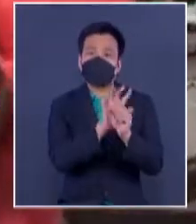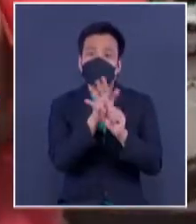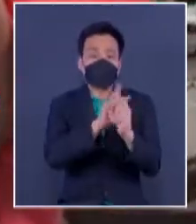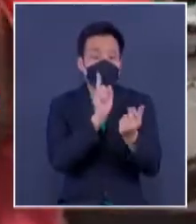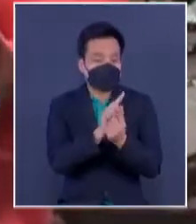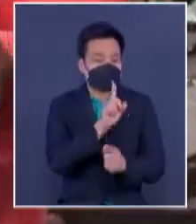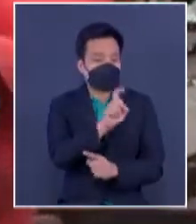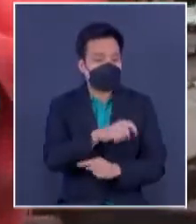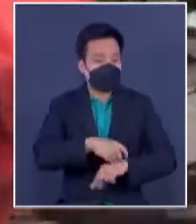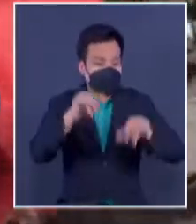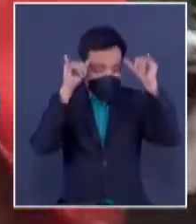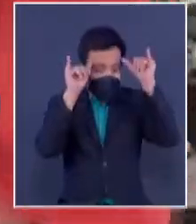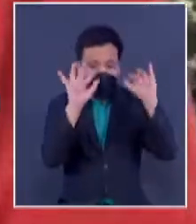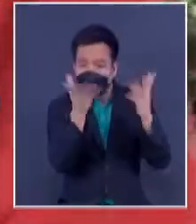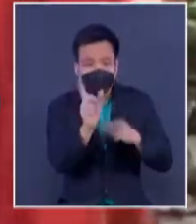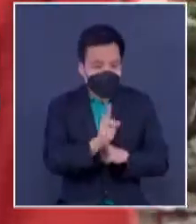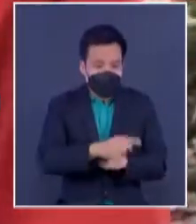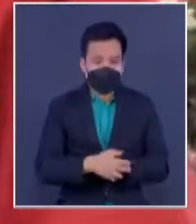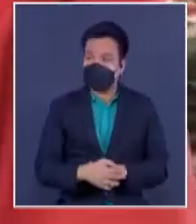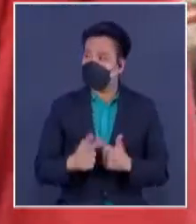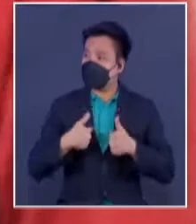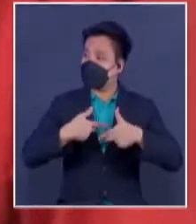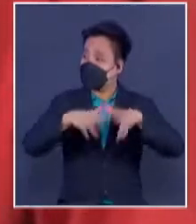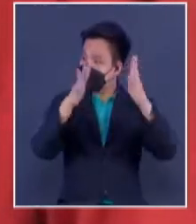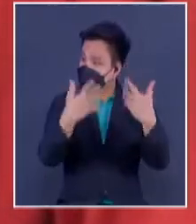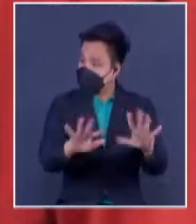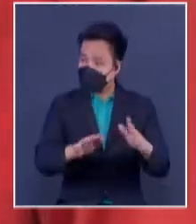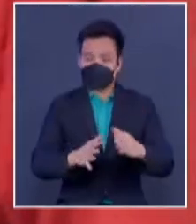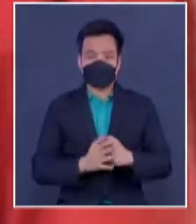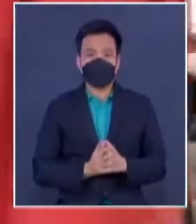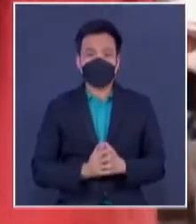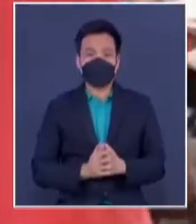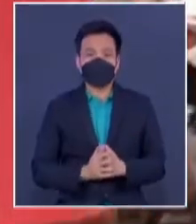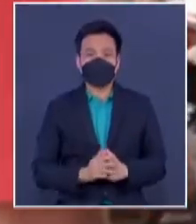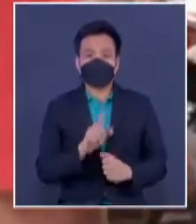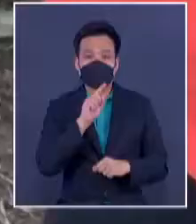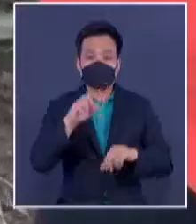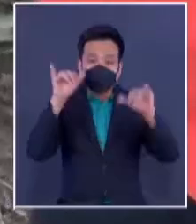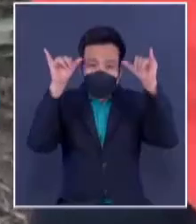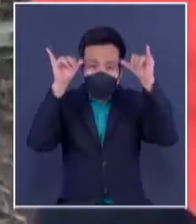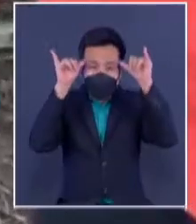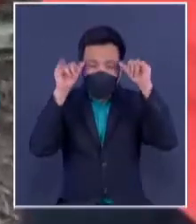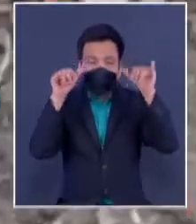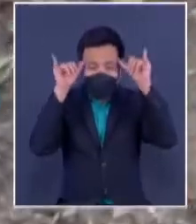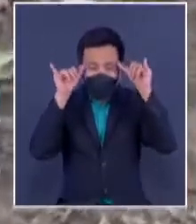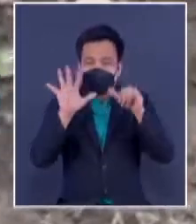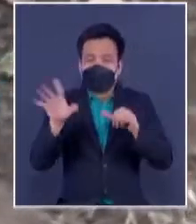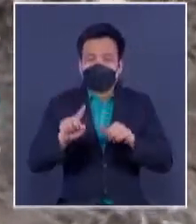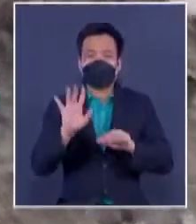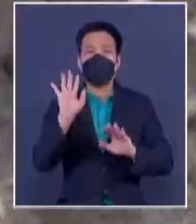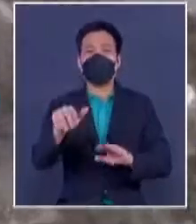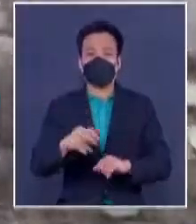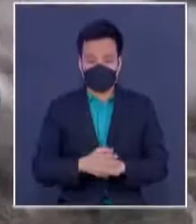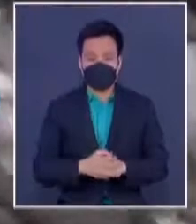ติไม่ดีแต่ก็ไม่ควรมาทำแบบนี้ค่ะสร้างความเดือดร้อนให้คนอื่นเขา ไอ้ควายตัวนี้เป็นควายอะไรเจ๊ เป็นควายถ่ายชีวิต เนี่ยแหละครับมันกลับม